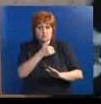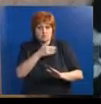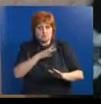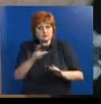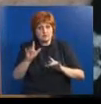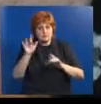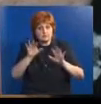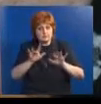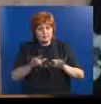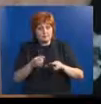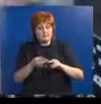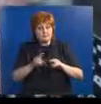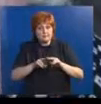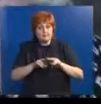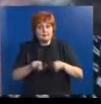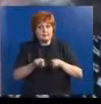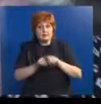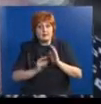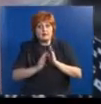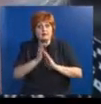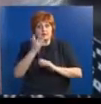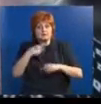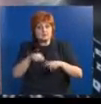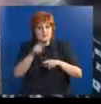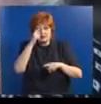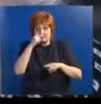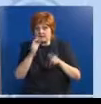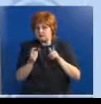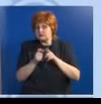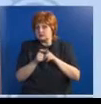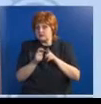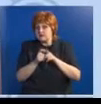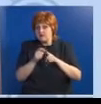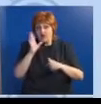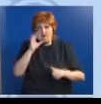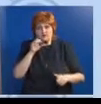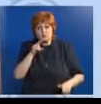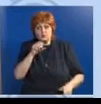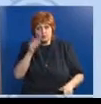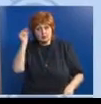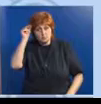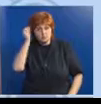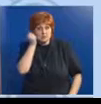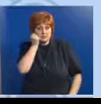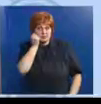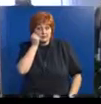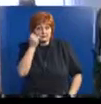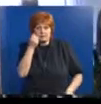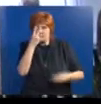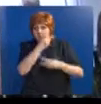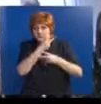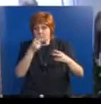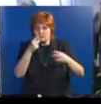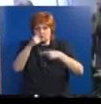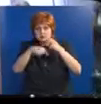на «ты» после того, как подрастающие внучки стали употреблять непонятные ей слова. Ну что, две внучки в Москве учатся. Теперь я вообще их не увижу. По скайпу